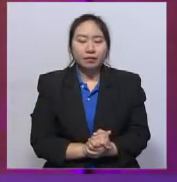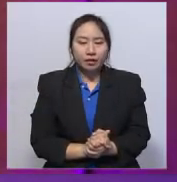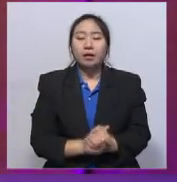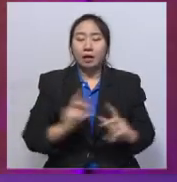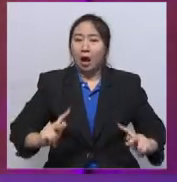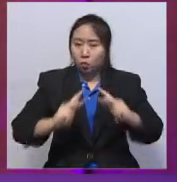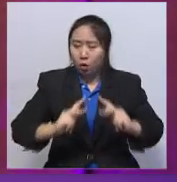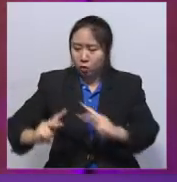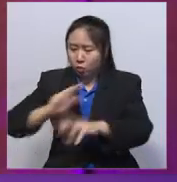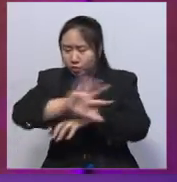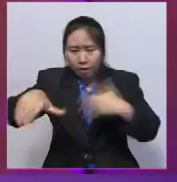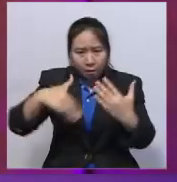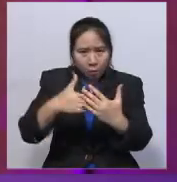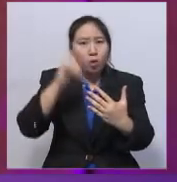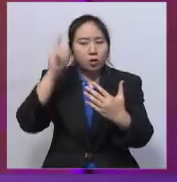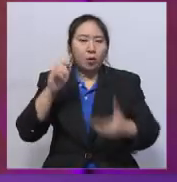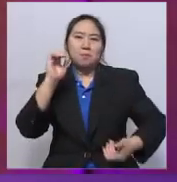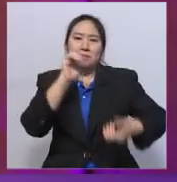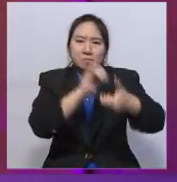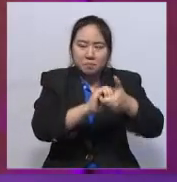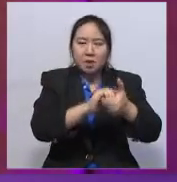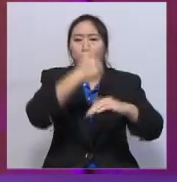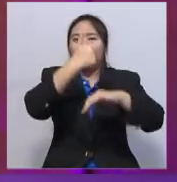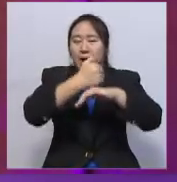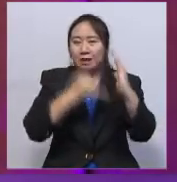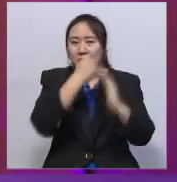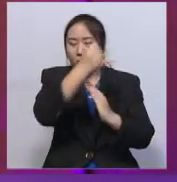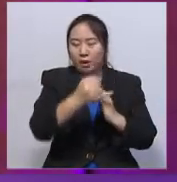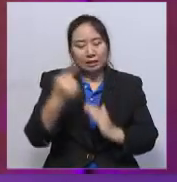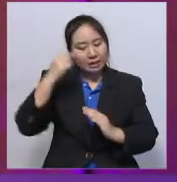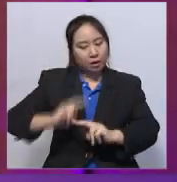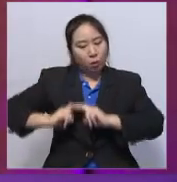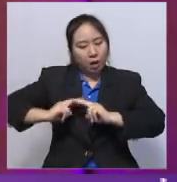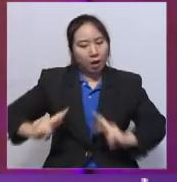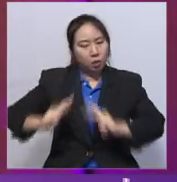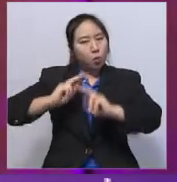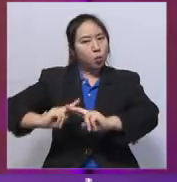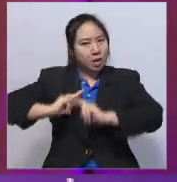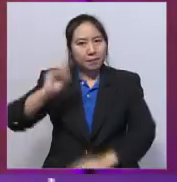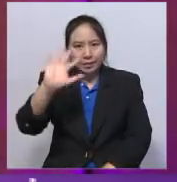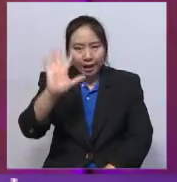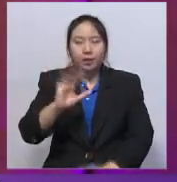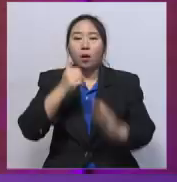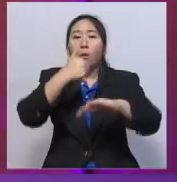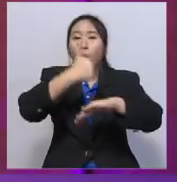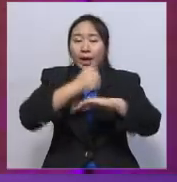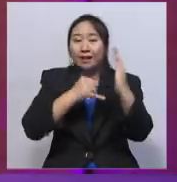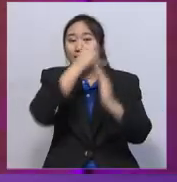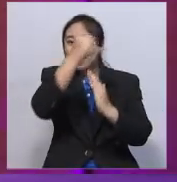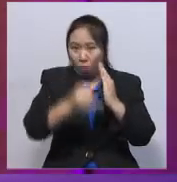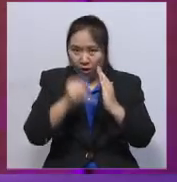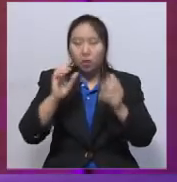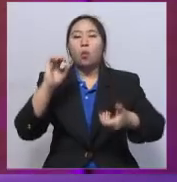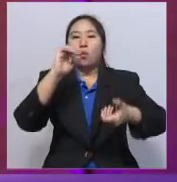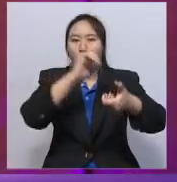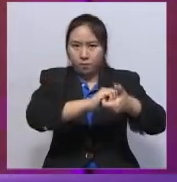กระทรวงจะต้องบูรณาการกับผู้ว่าไม่ใช่ยังขึ้นอยู่กับกระทรวงของตัวเองเพราะนั้นก็ต้องร่วมมือกับผู้ว่าเพราะว่ามัน